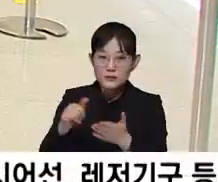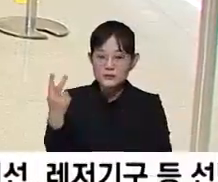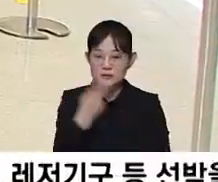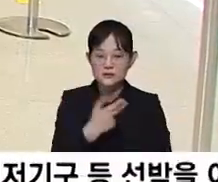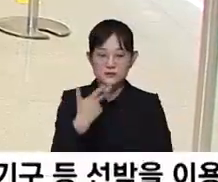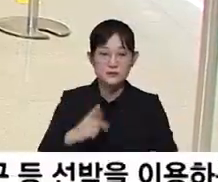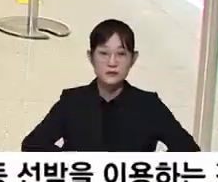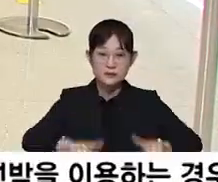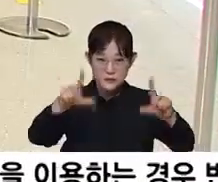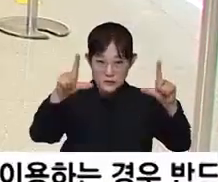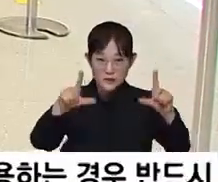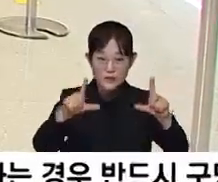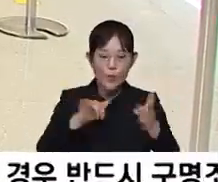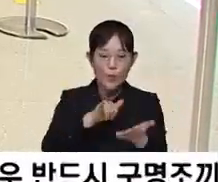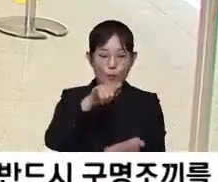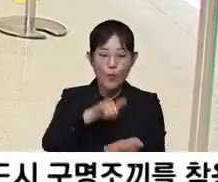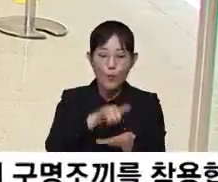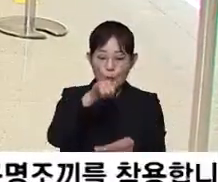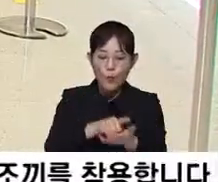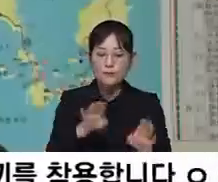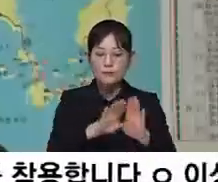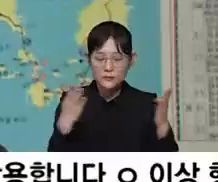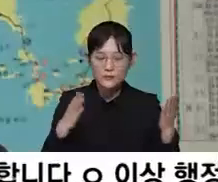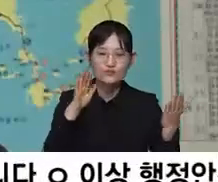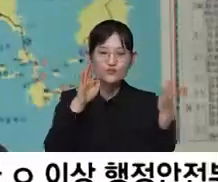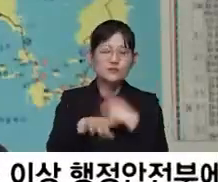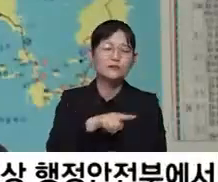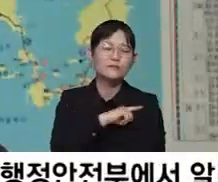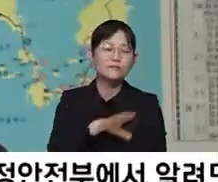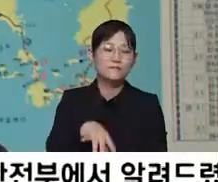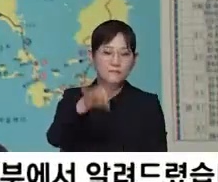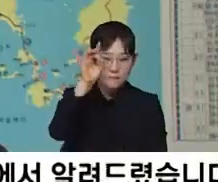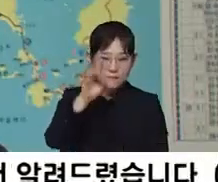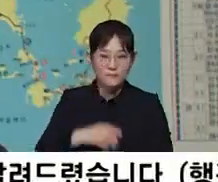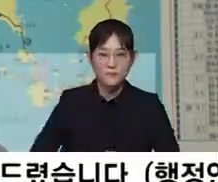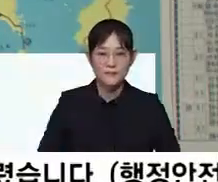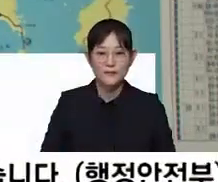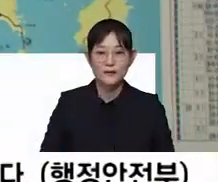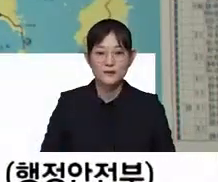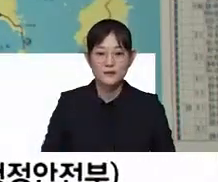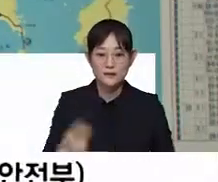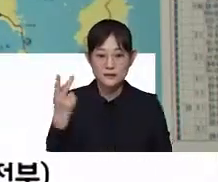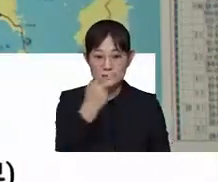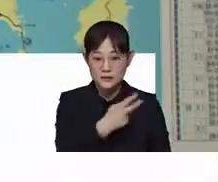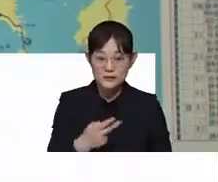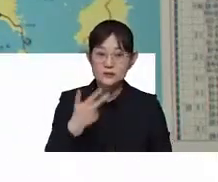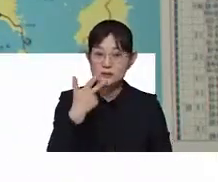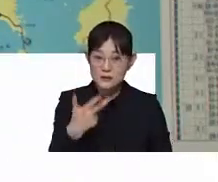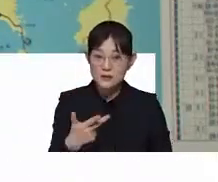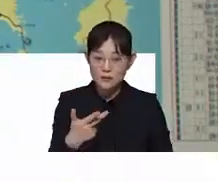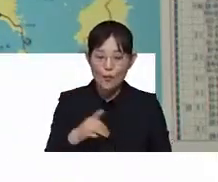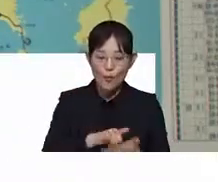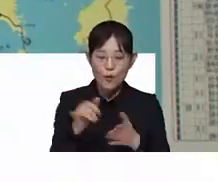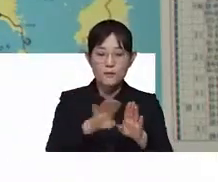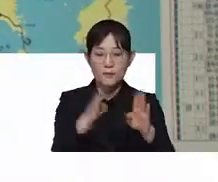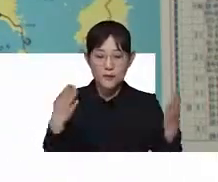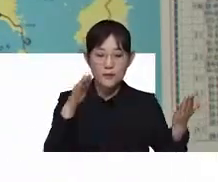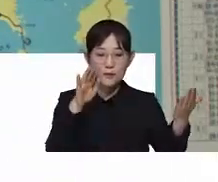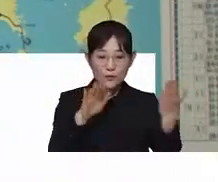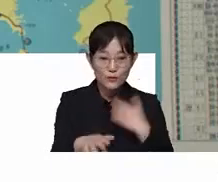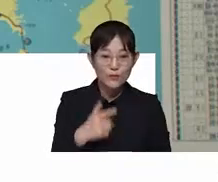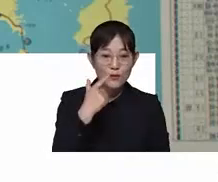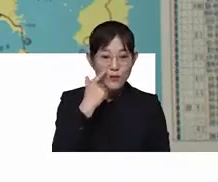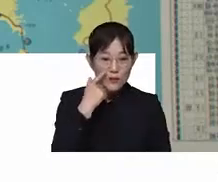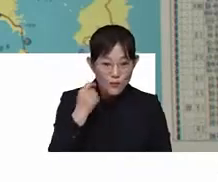2007년 무안국제공항 개항 이후 처음입니다. 2007년 무안국제공항 개항 이후 일본 나리타,